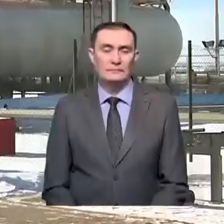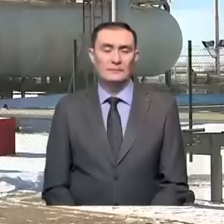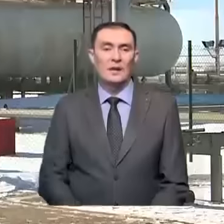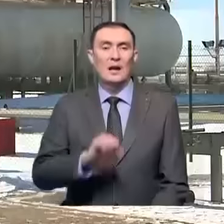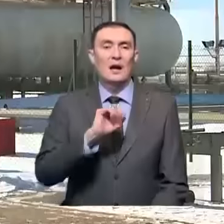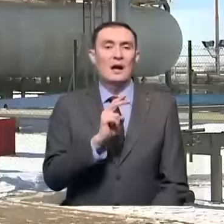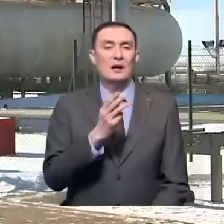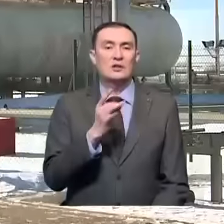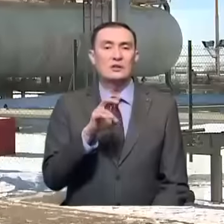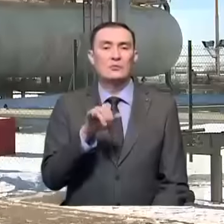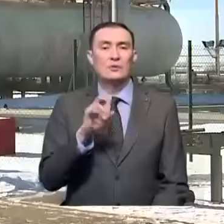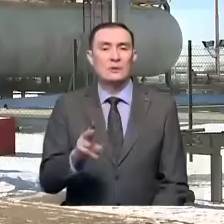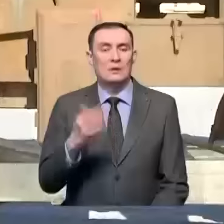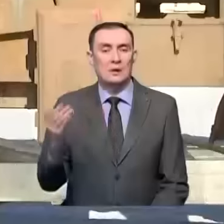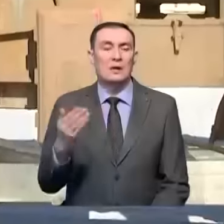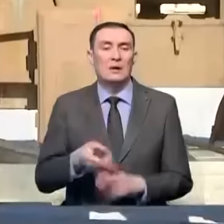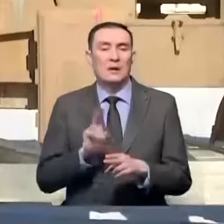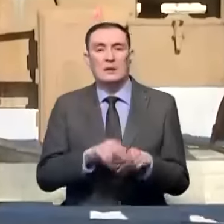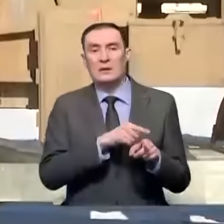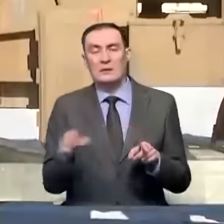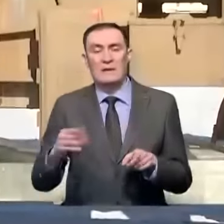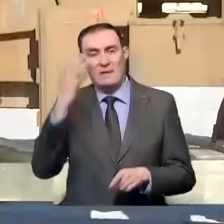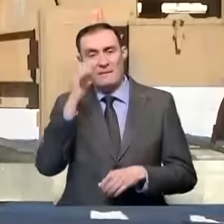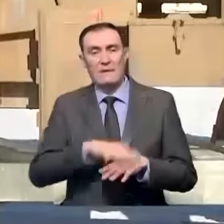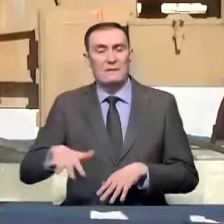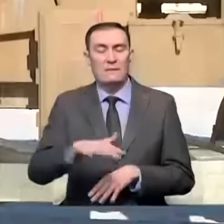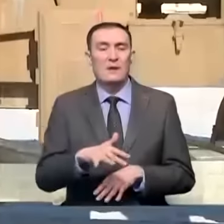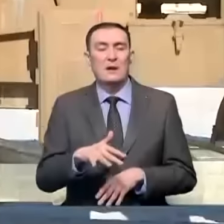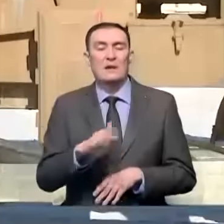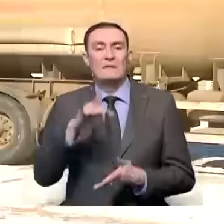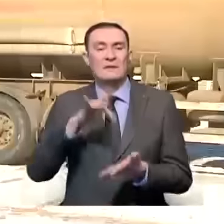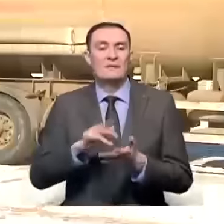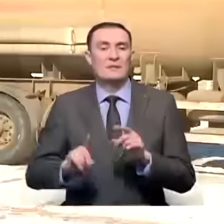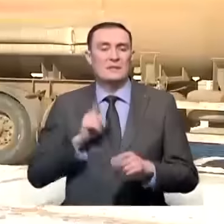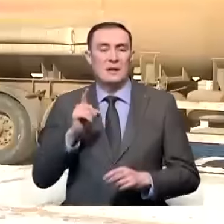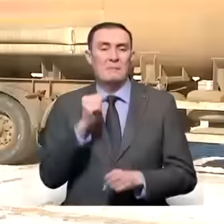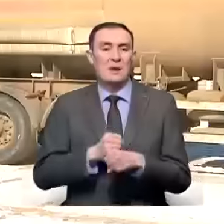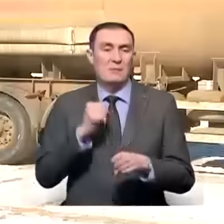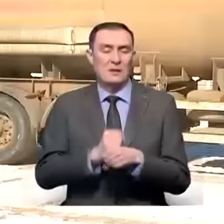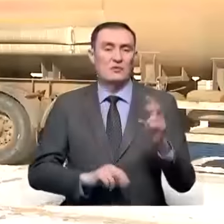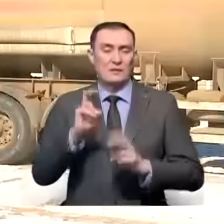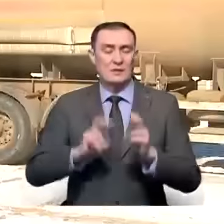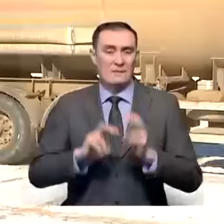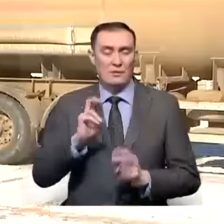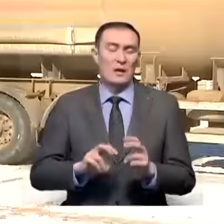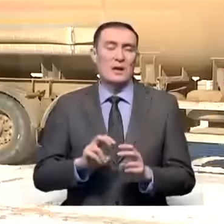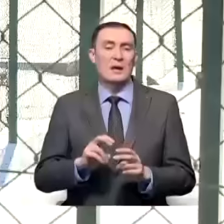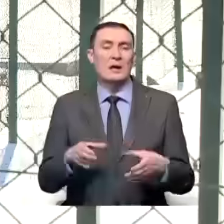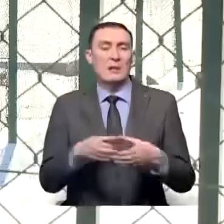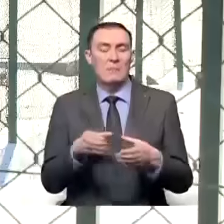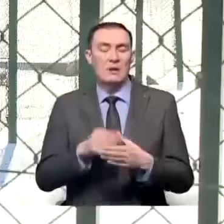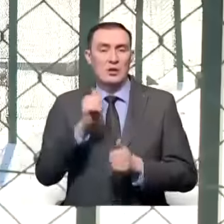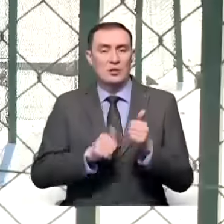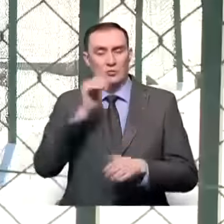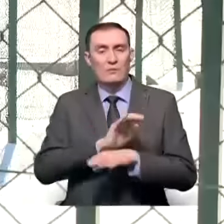Ахшабулах, Нуралы, Ахсай. Попутный газ с этих нефтяных месторождений поступает в цеха местного перерабатывающего завода. Предприятие